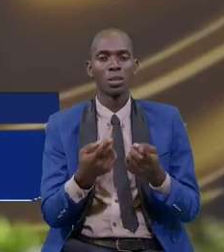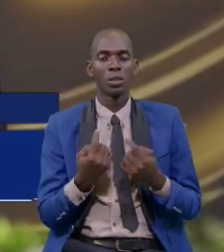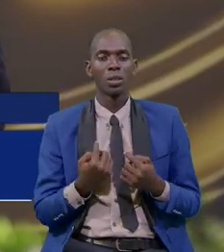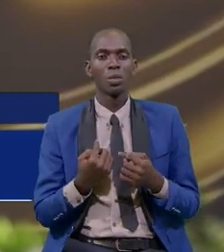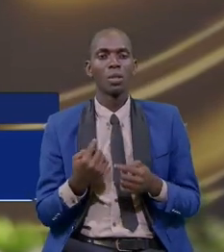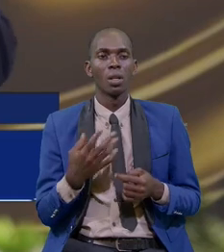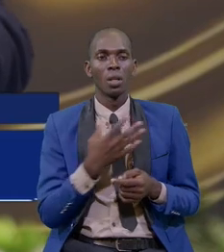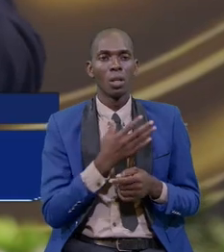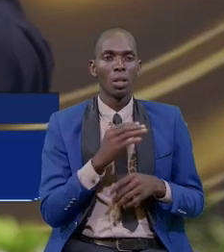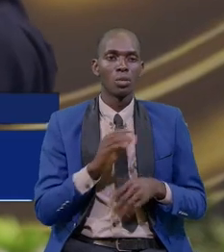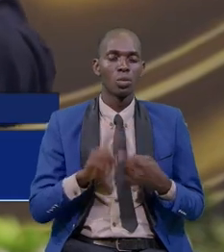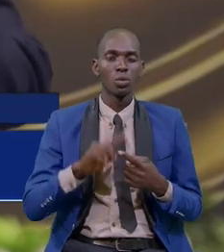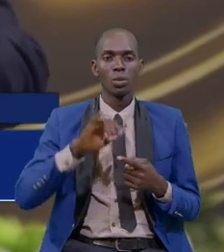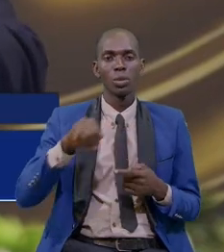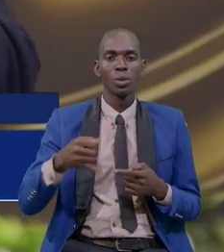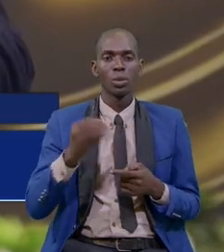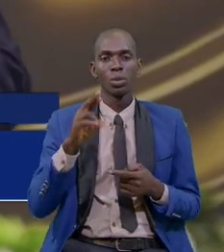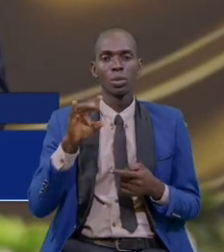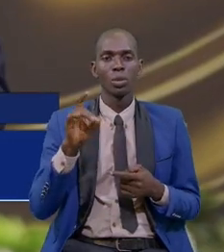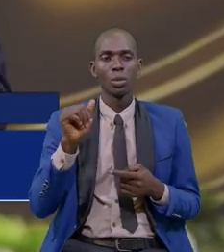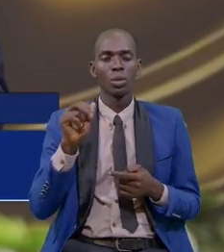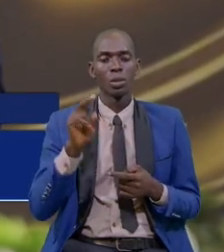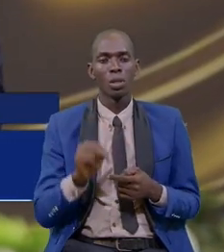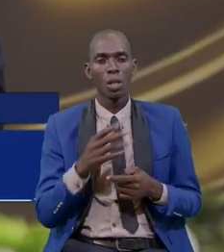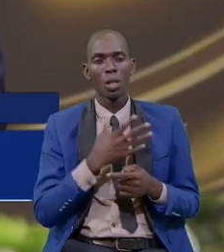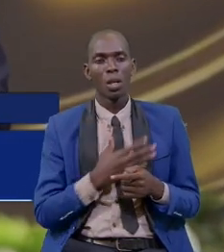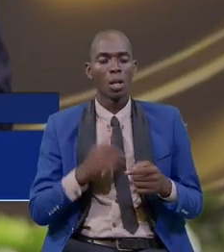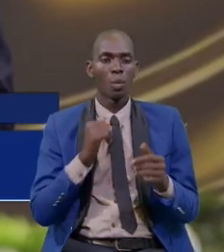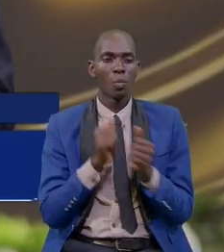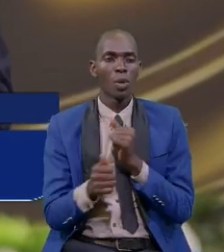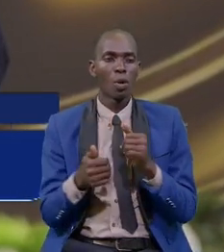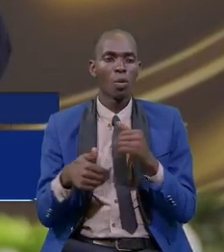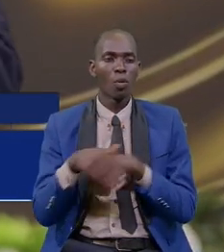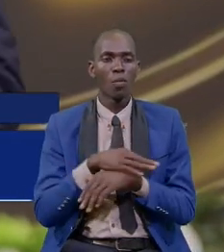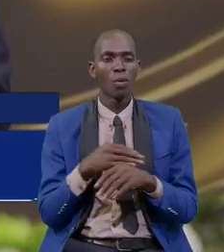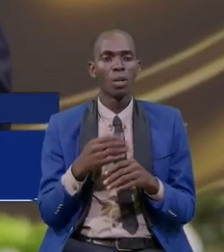les 300 hommes qui étaient avec lui.